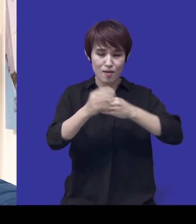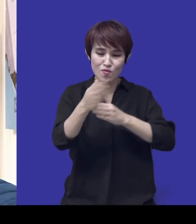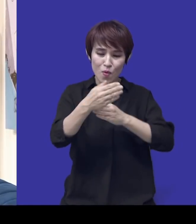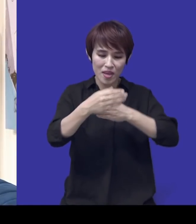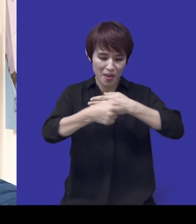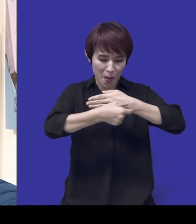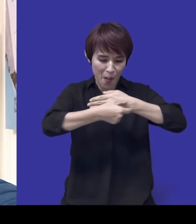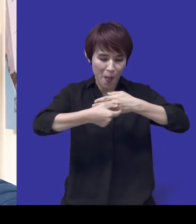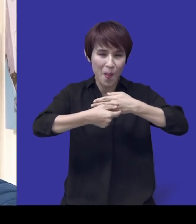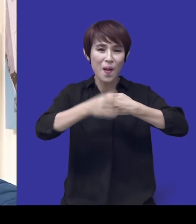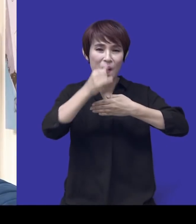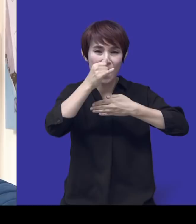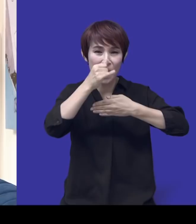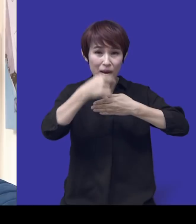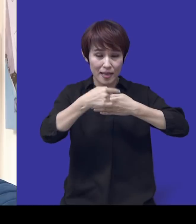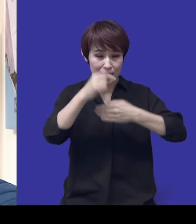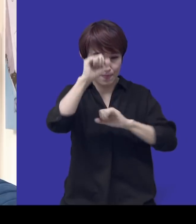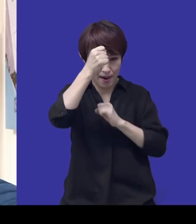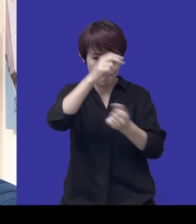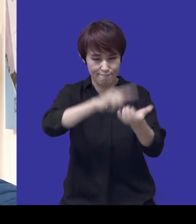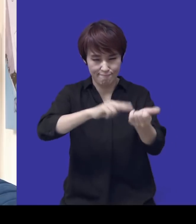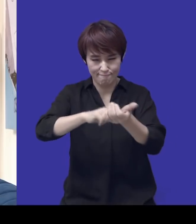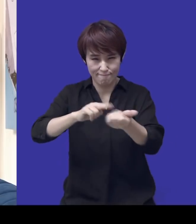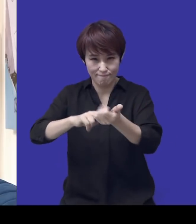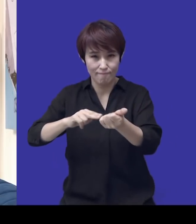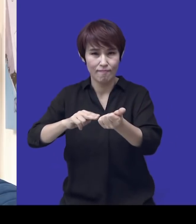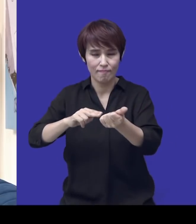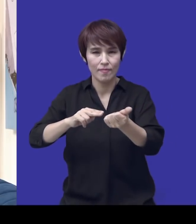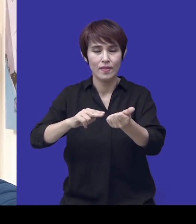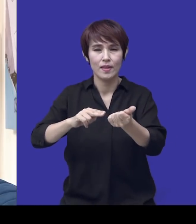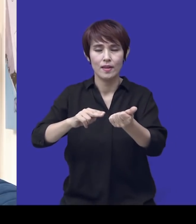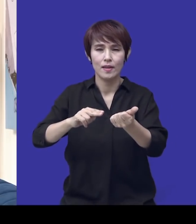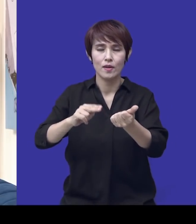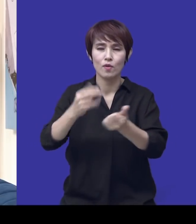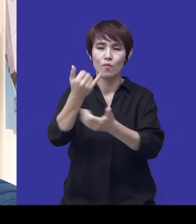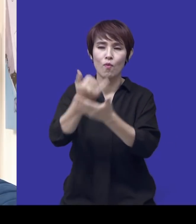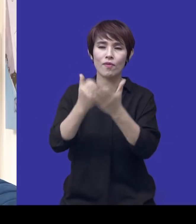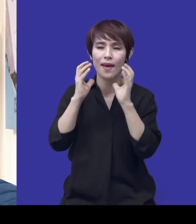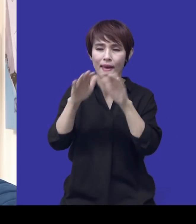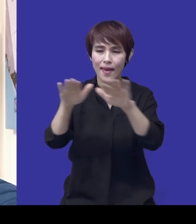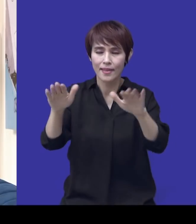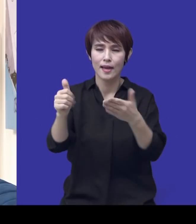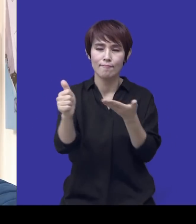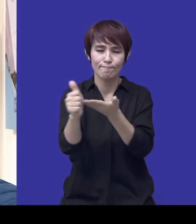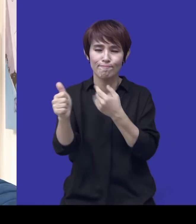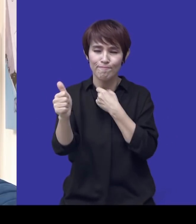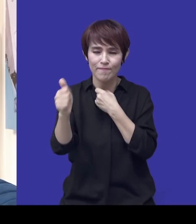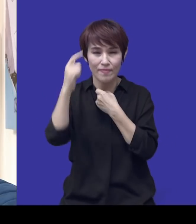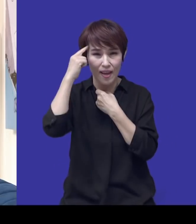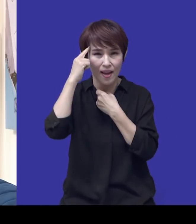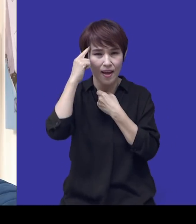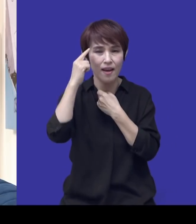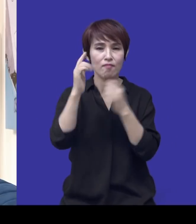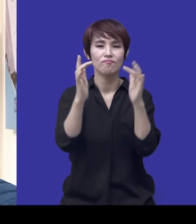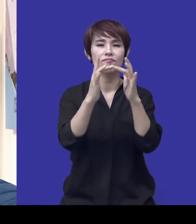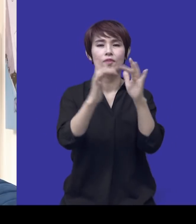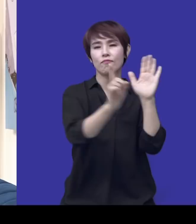네. 물고기 마크가 있는 이 신발로 이제 모든 보육원 아이들을 먹이겠다라는 마음으로 크라우드 펀딩을